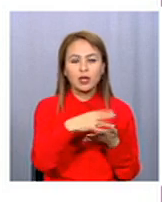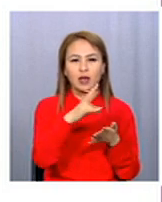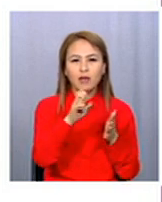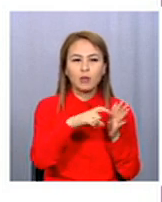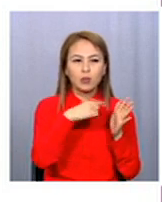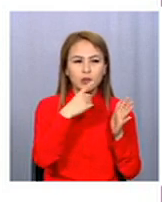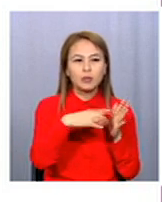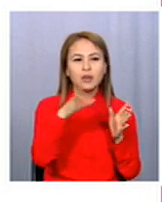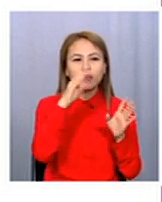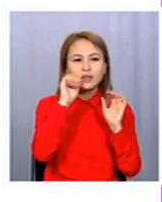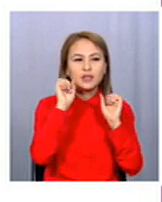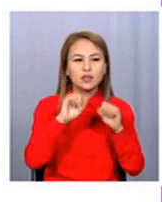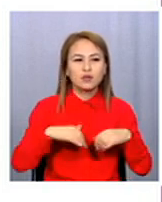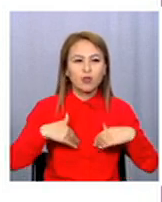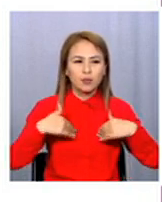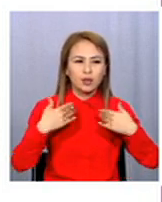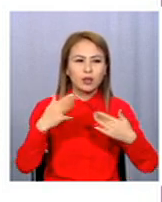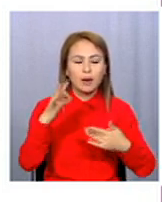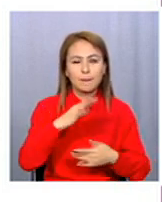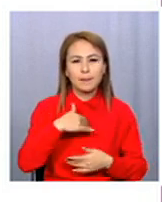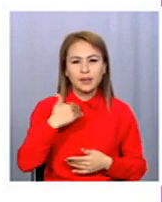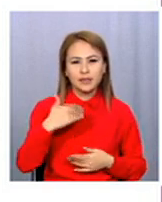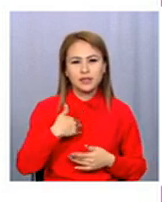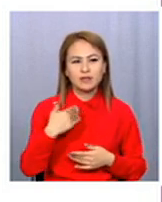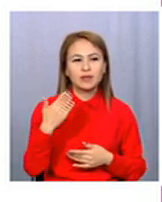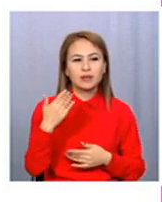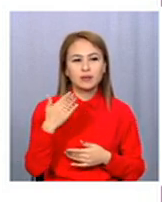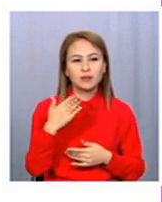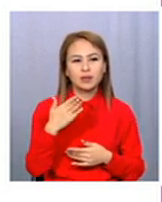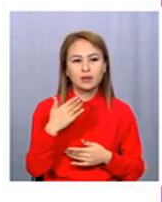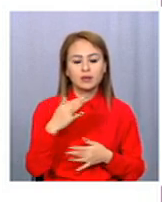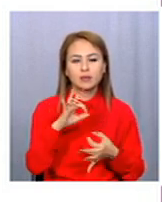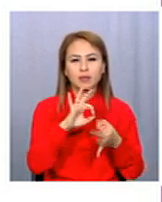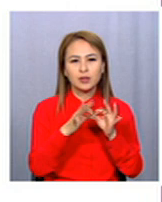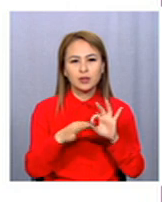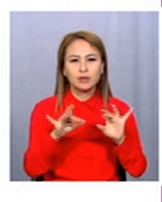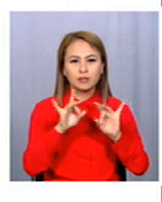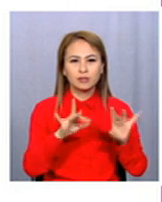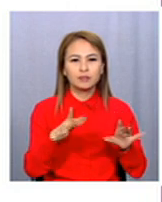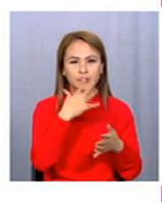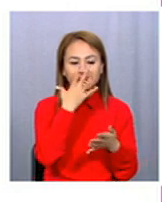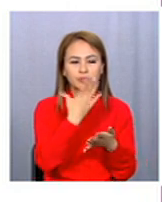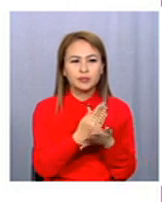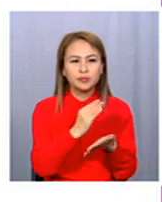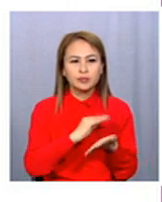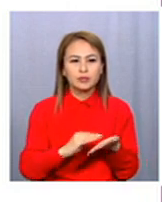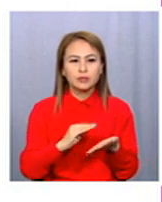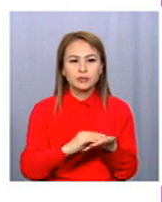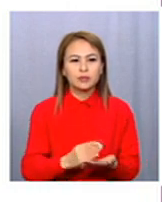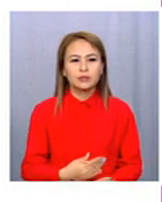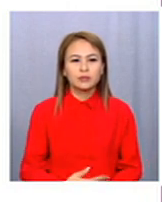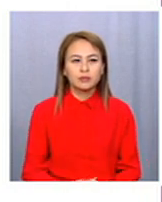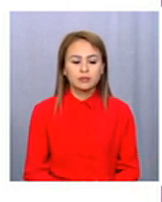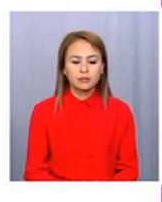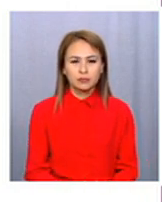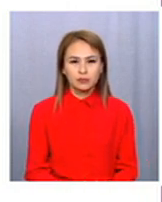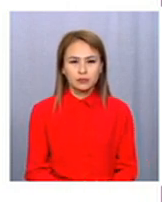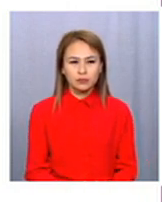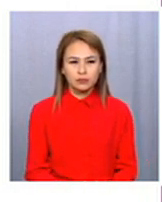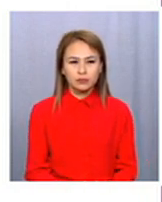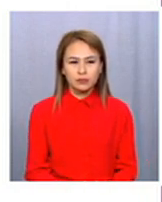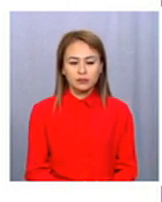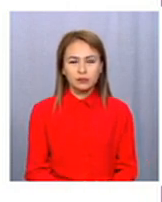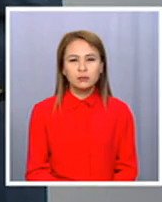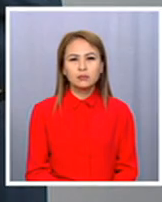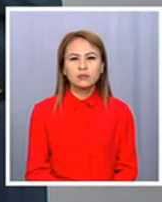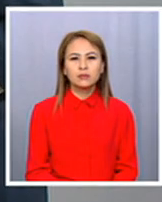вопросы, смогли высказать свое мнение о полезности витаминов, оценили мнение ребят. Вы большие